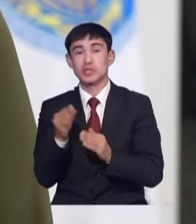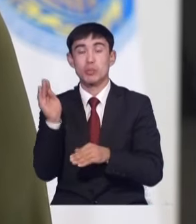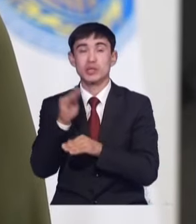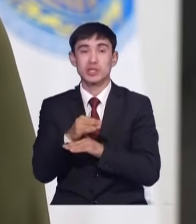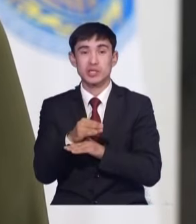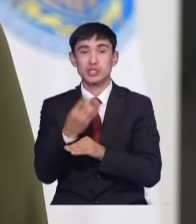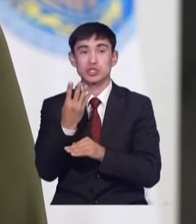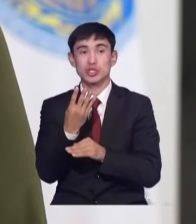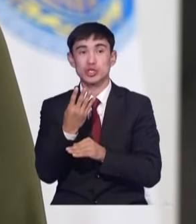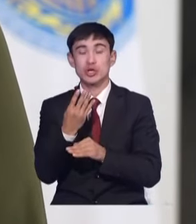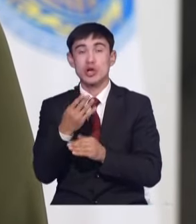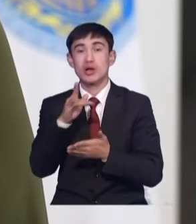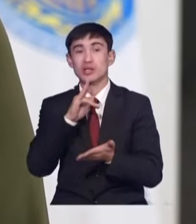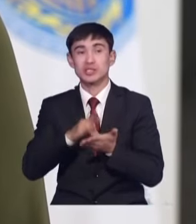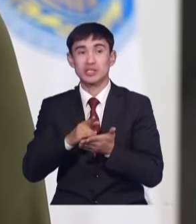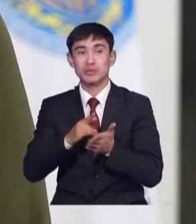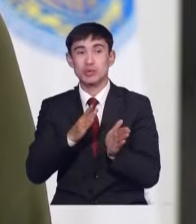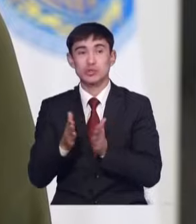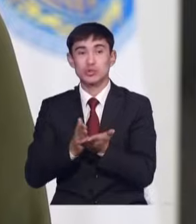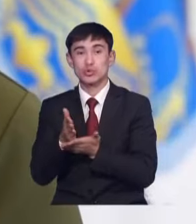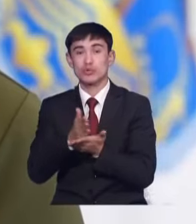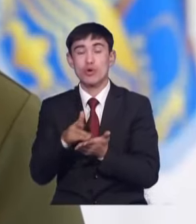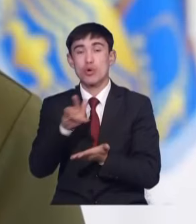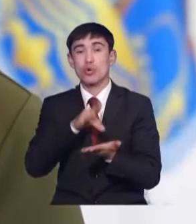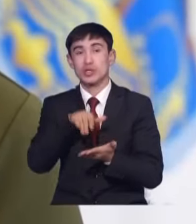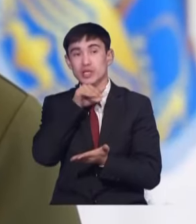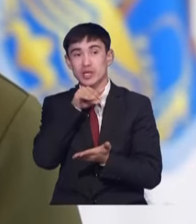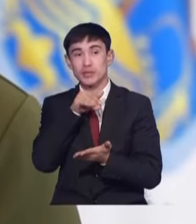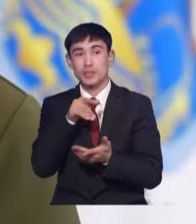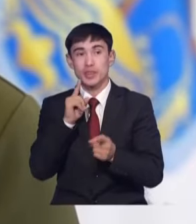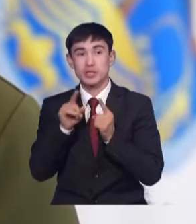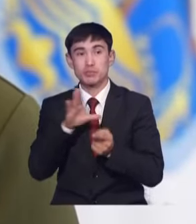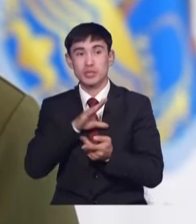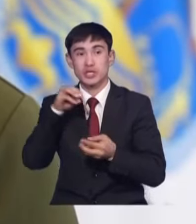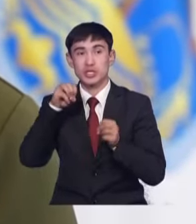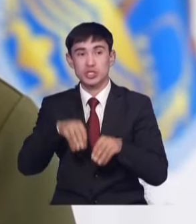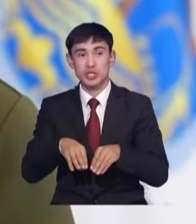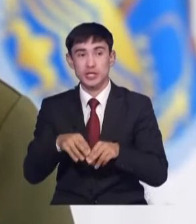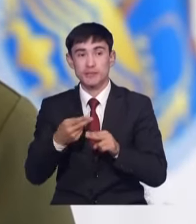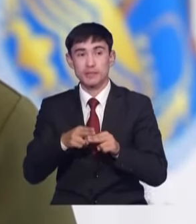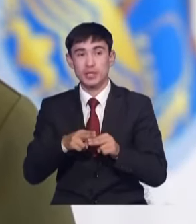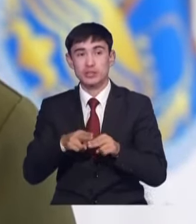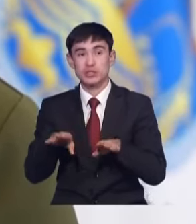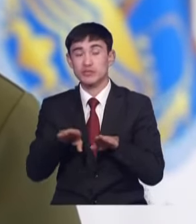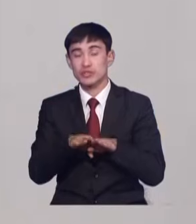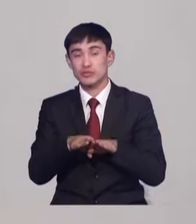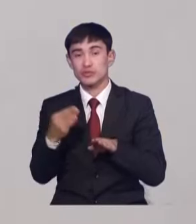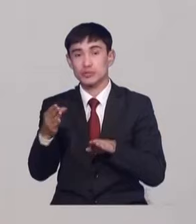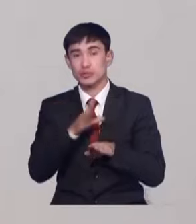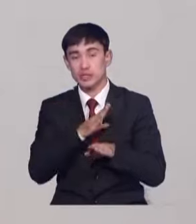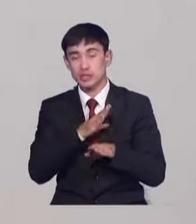Дополните че внутригородских регулярных маршрута города Текели на сессии были приняты решения соответствующие